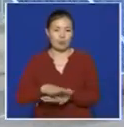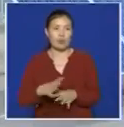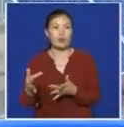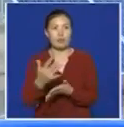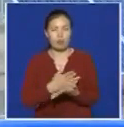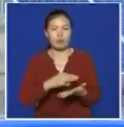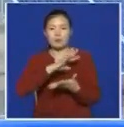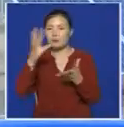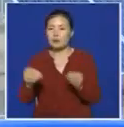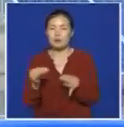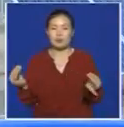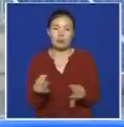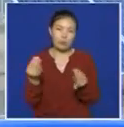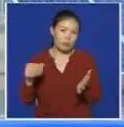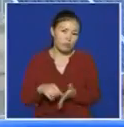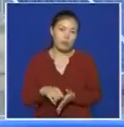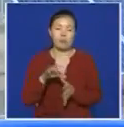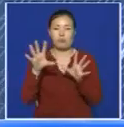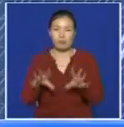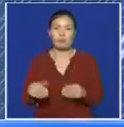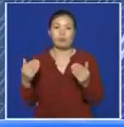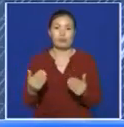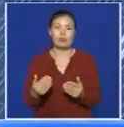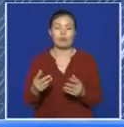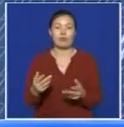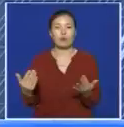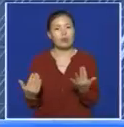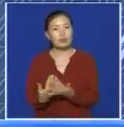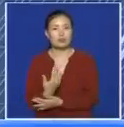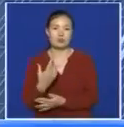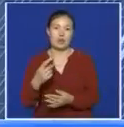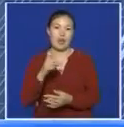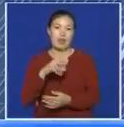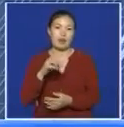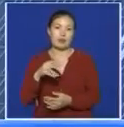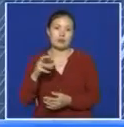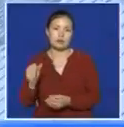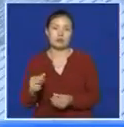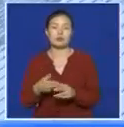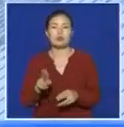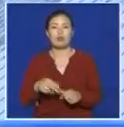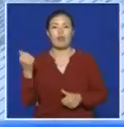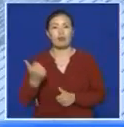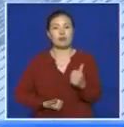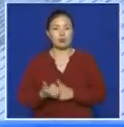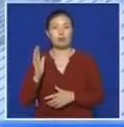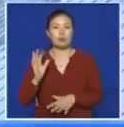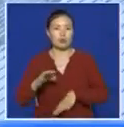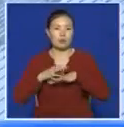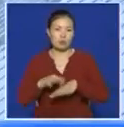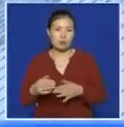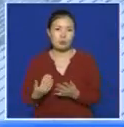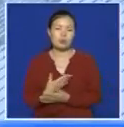соберет всех заинтересованных участников отрасли возобновляемой энергетики. То есть на площадке фестиваля будут проведены